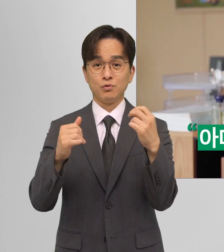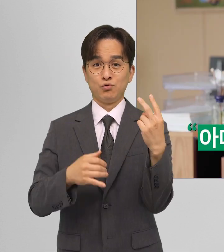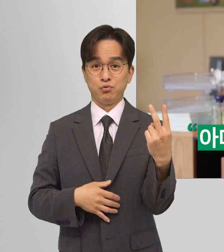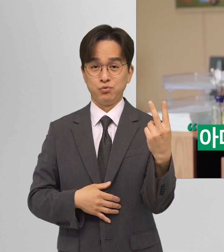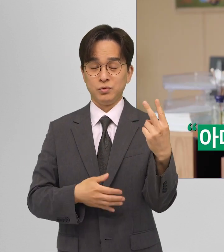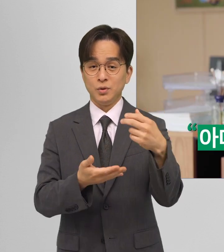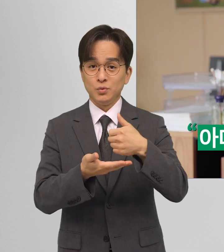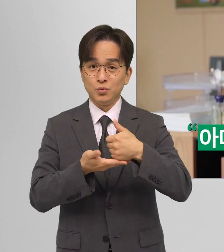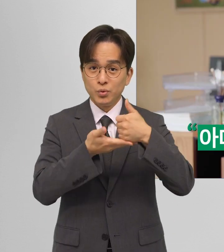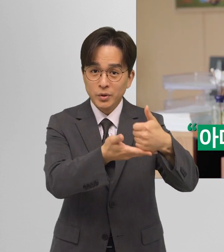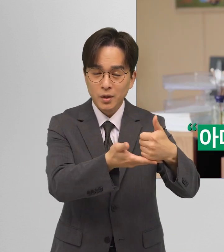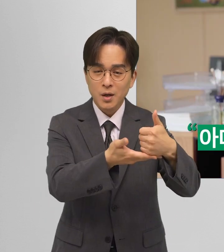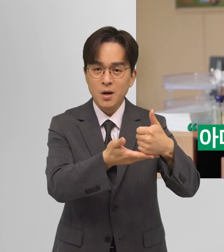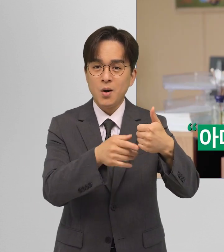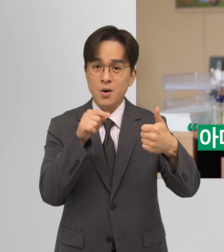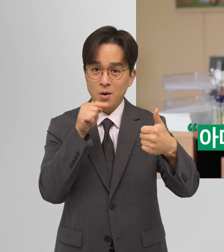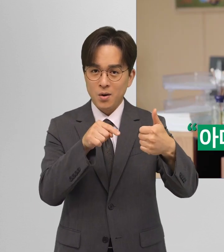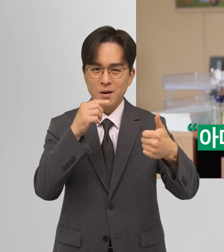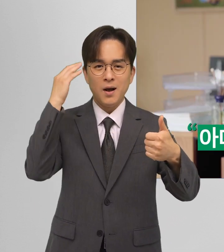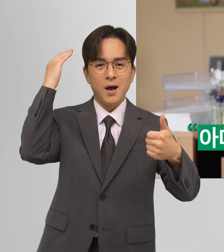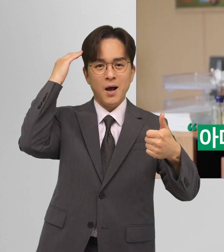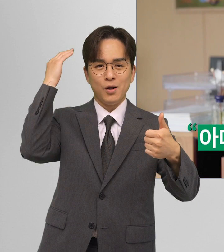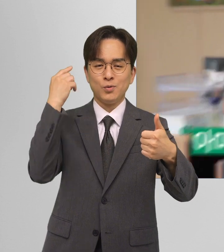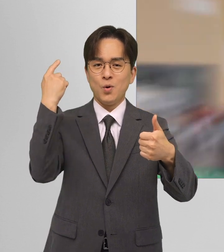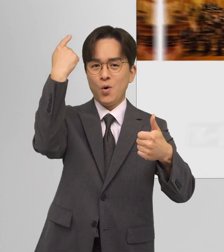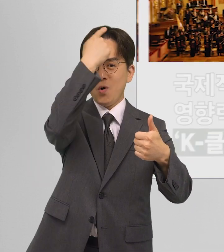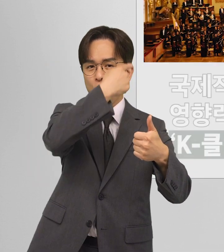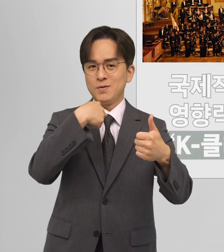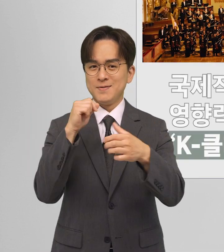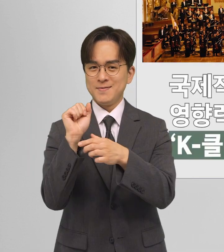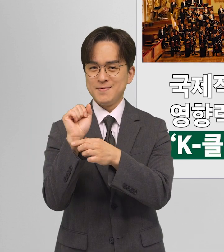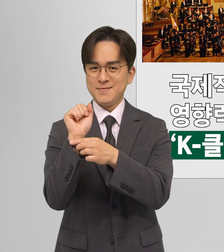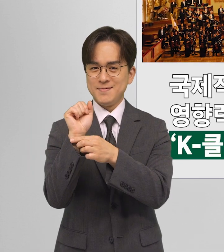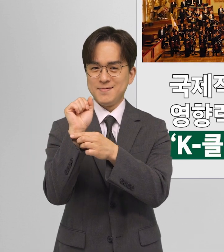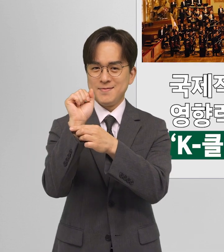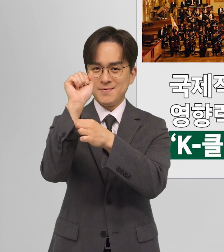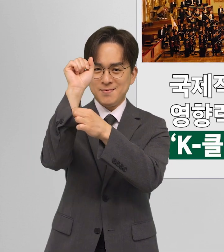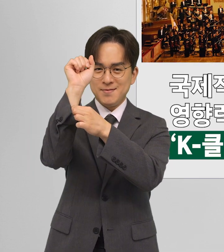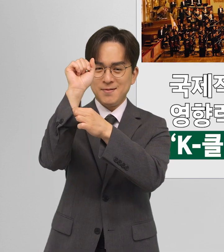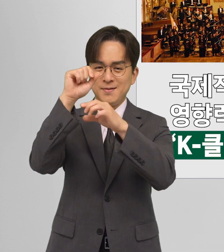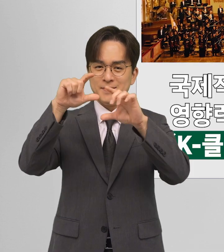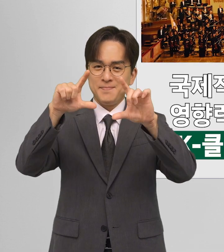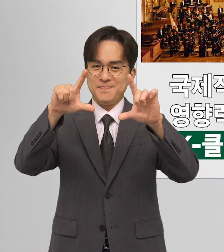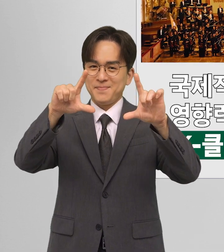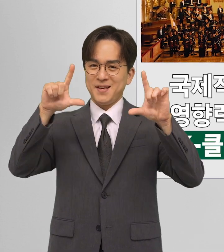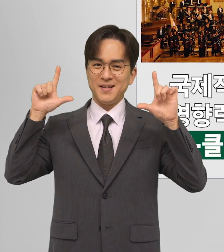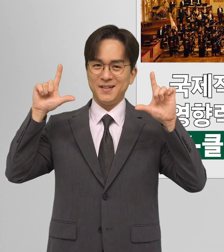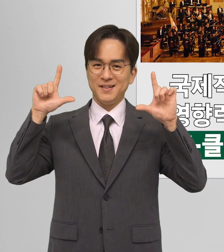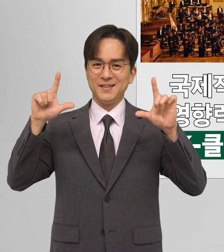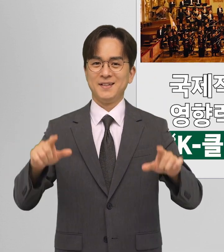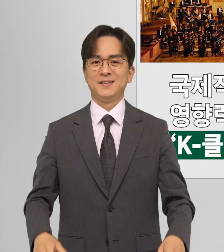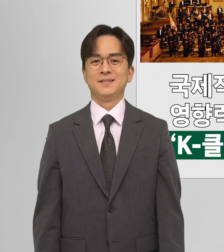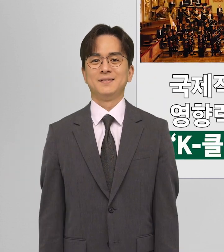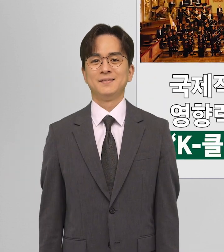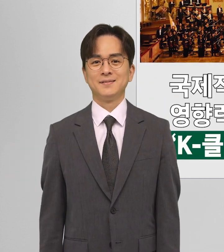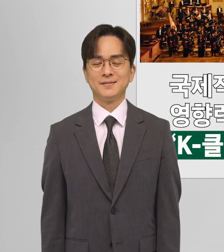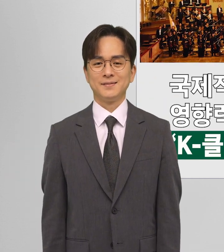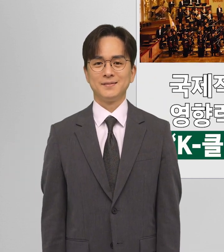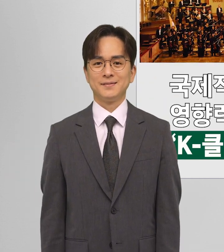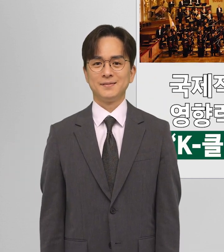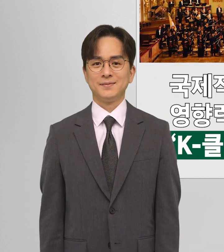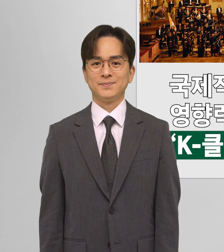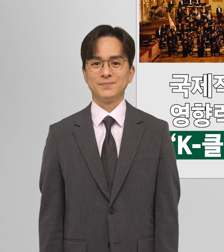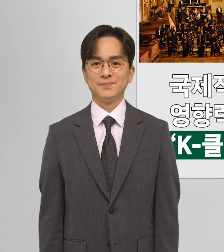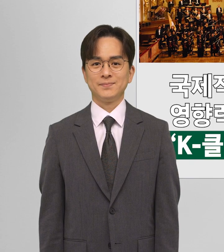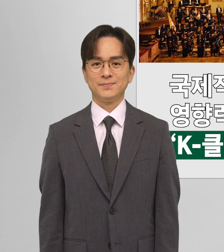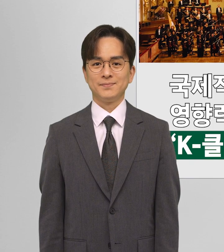아마 굉장히 시사하는 바가 클 것이고, 그것이 바로 지금 K클래식의 위상을